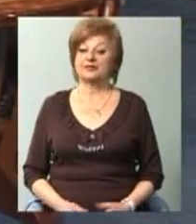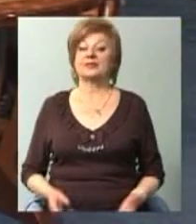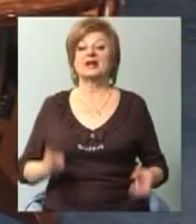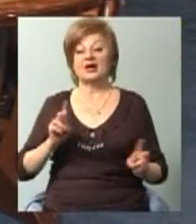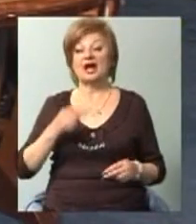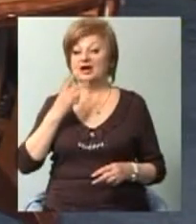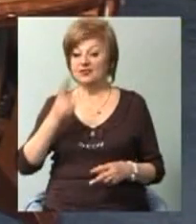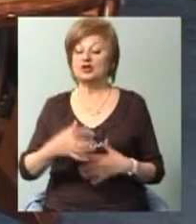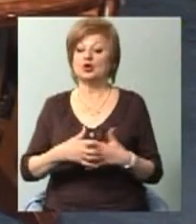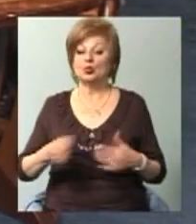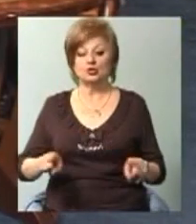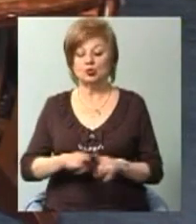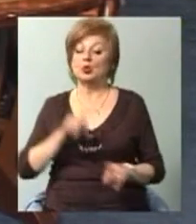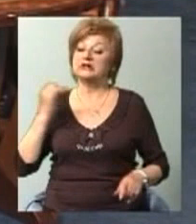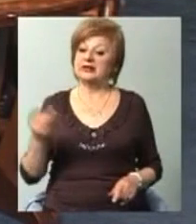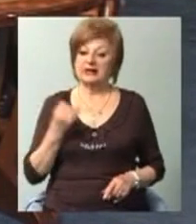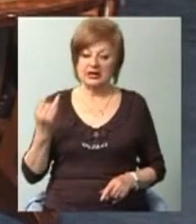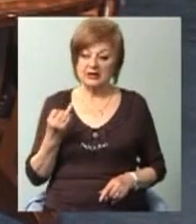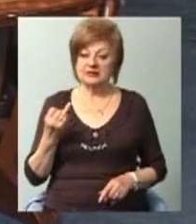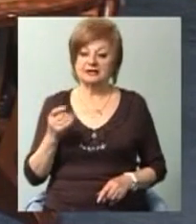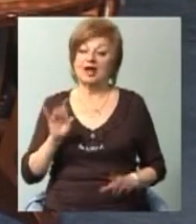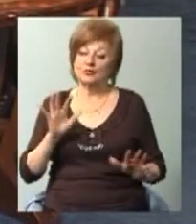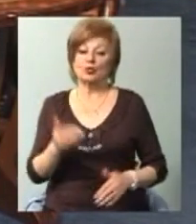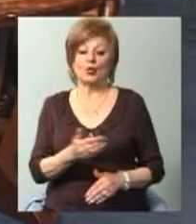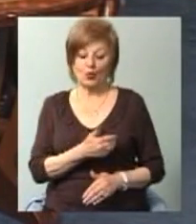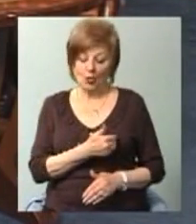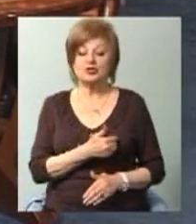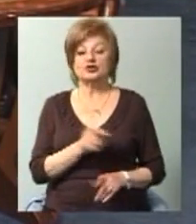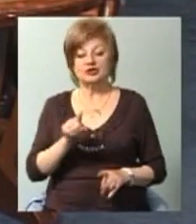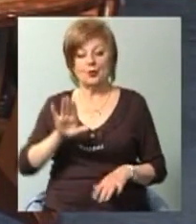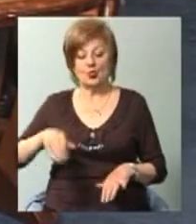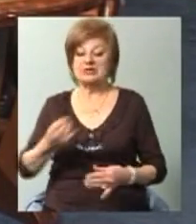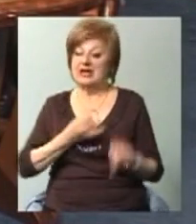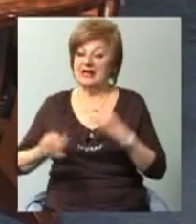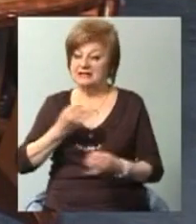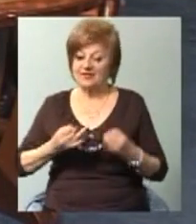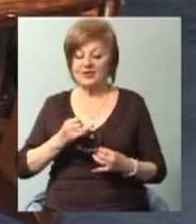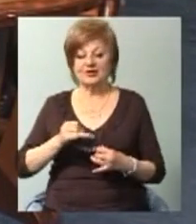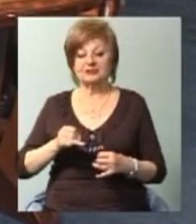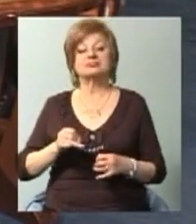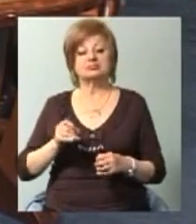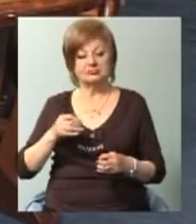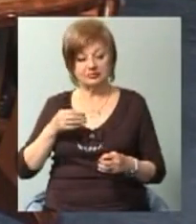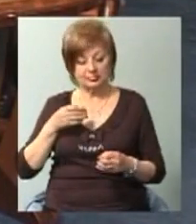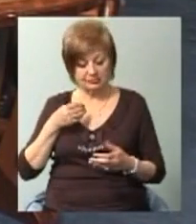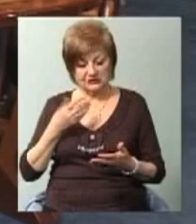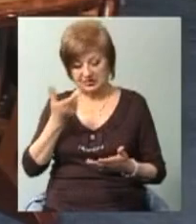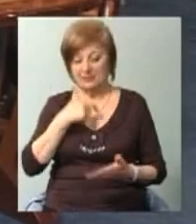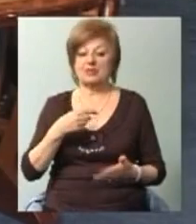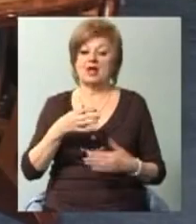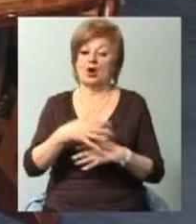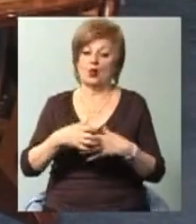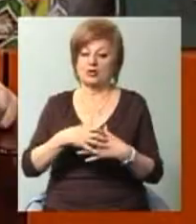Ну, як бачимо, коти теж дуже цікаві тварини. Чи не захотів ти собі після такої розмови і після таких цікавих котів завести вдома